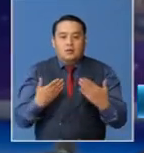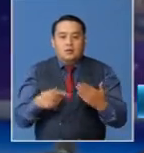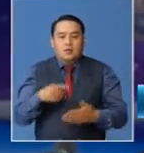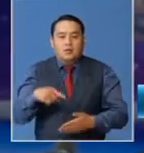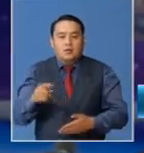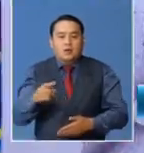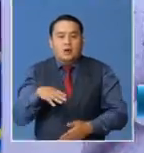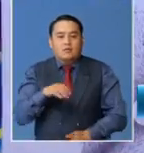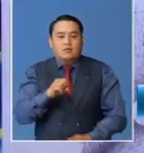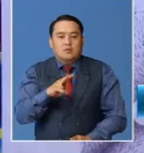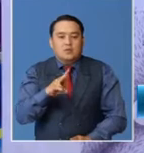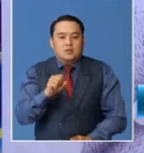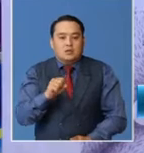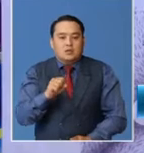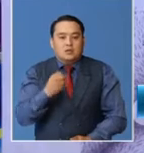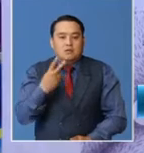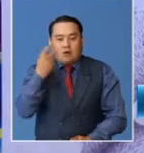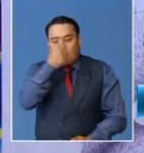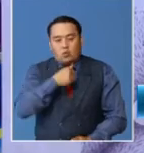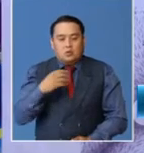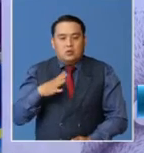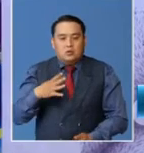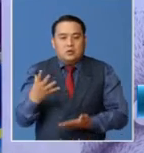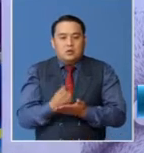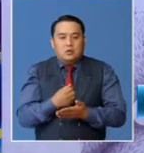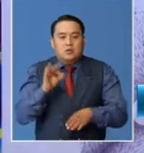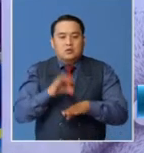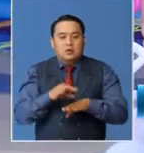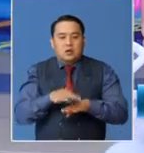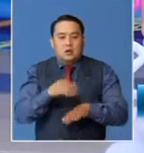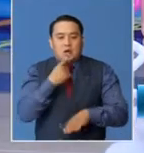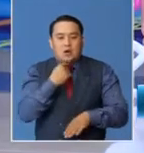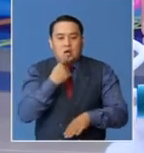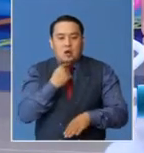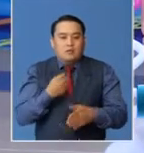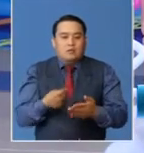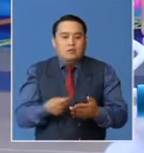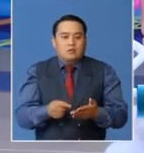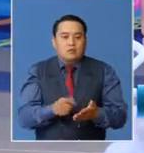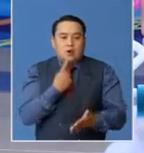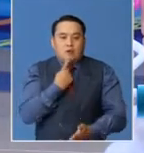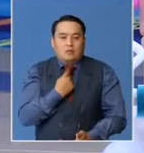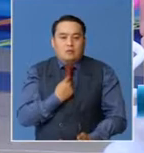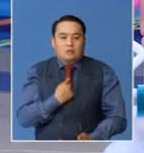1 Августины Скорыниной. Два года назад у нее обнаружили лейкоз крови.